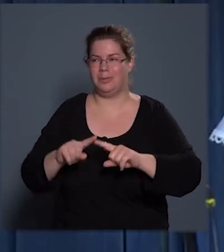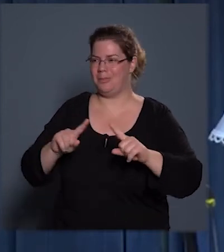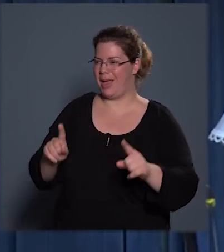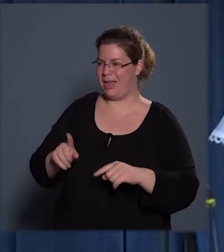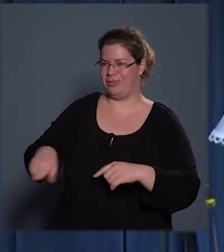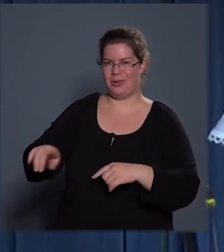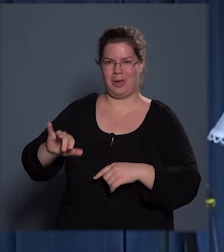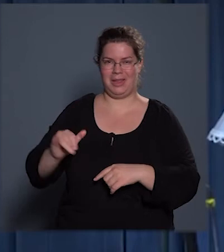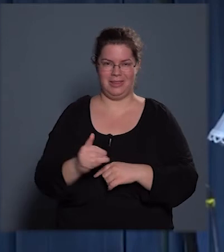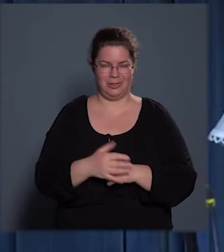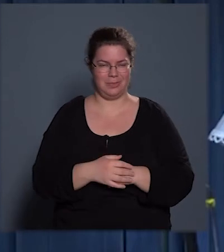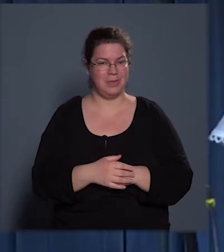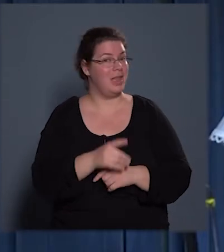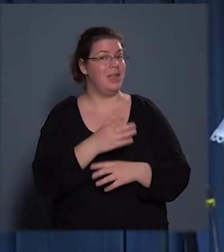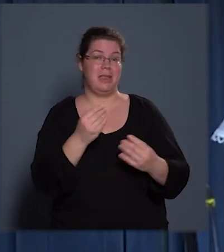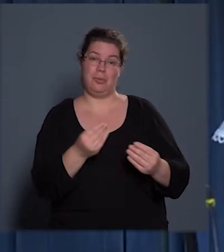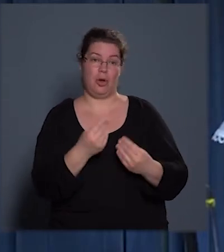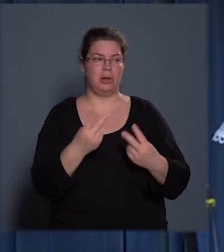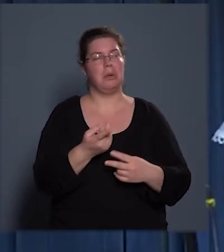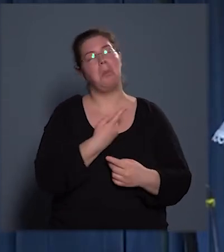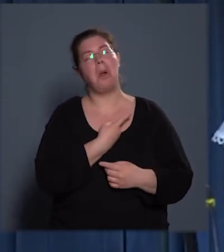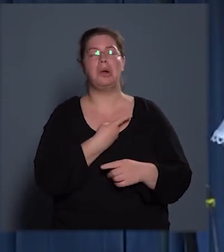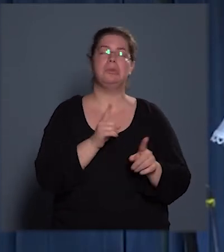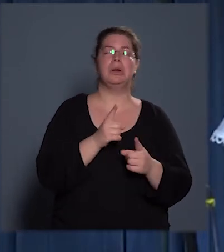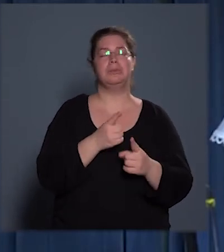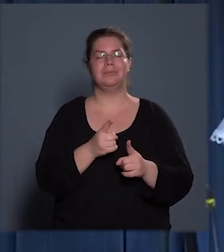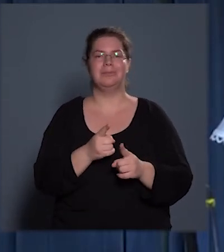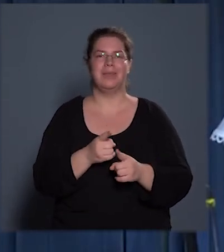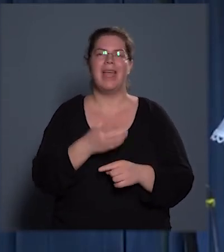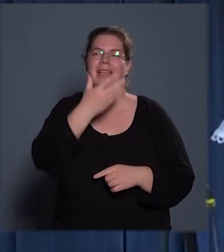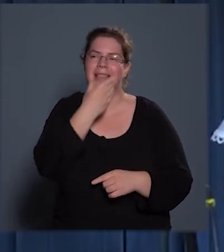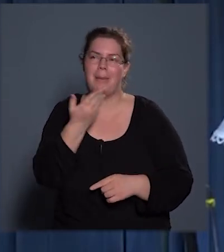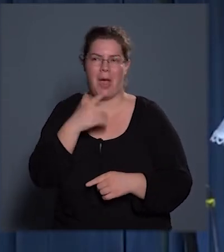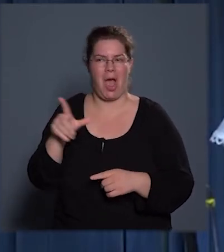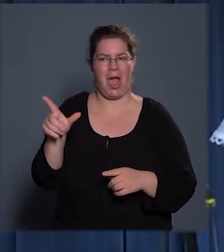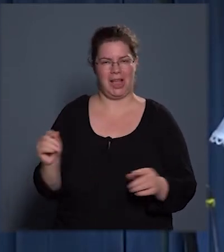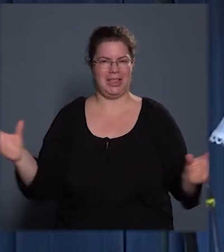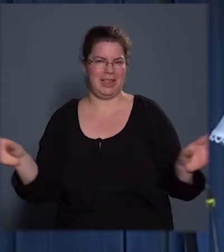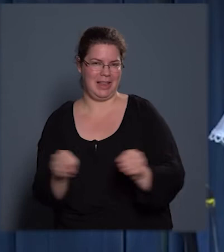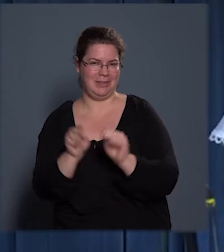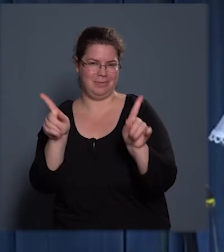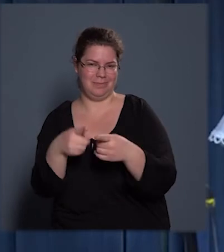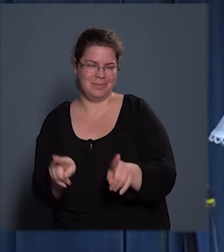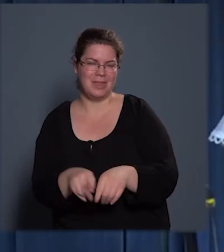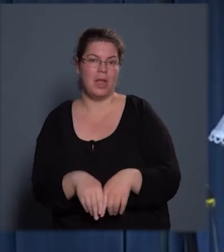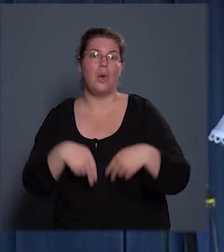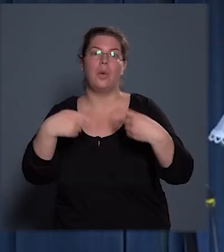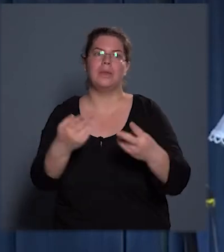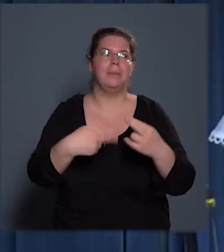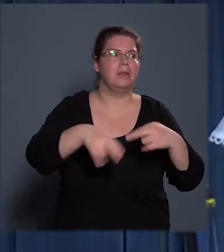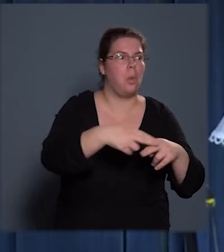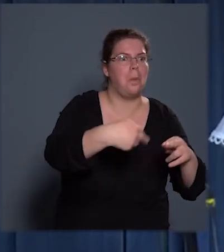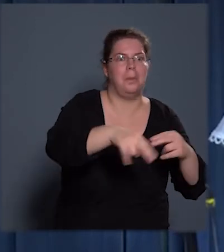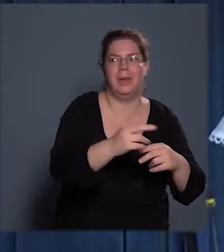is. Nem sokat ér, ha magunkban dalolunk. Szebb, ha ketten összedalolnak. Aztán mind